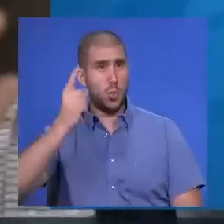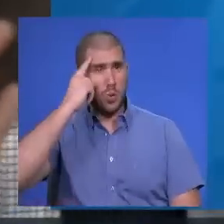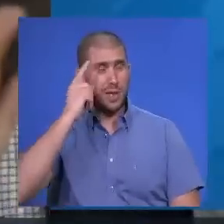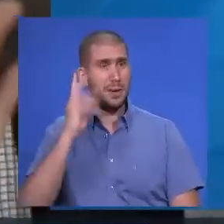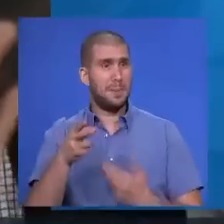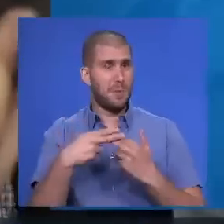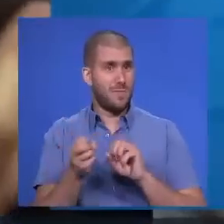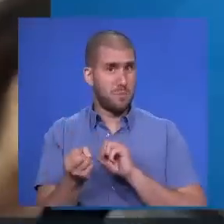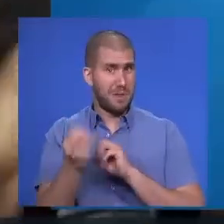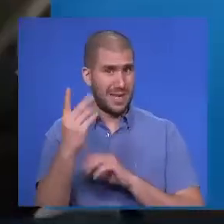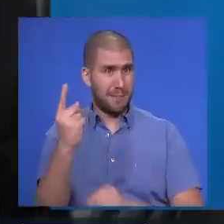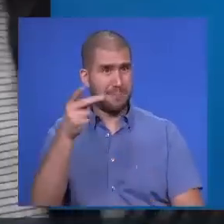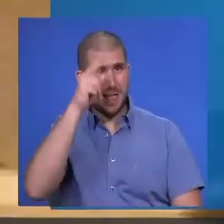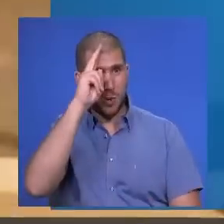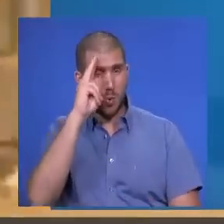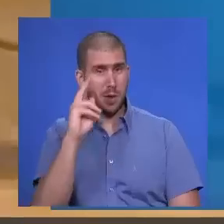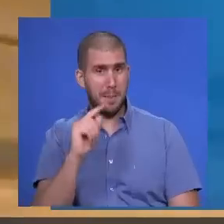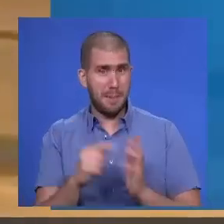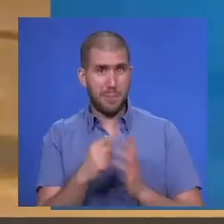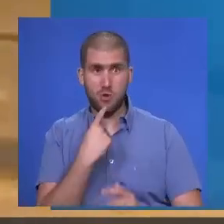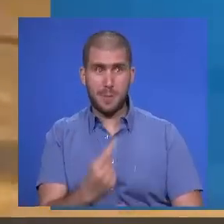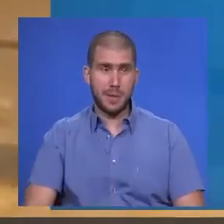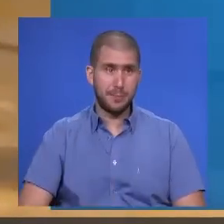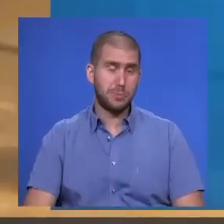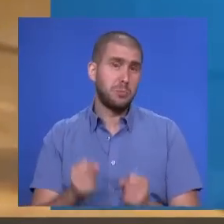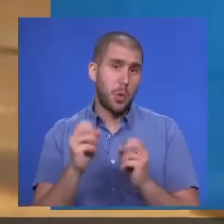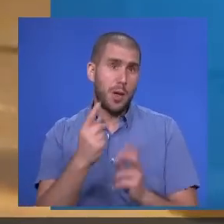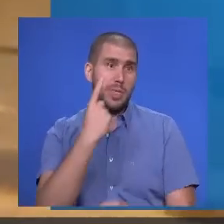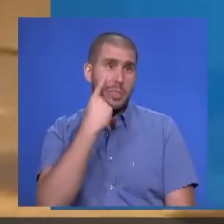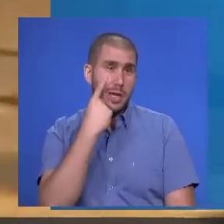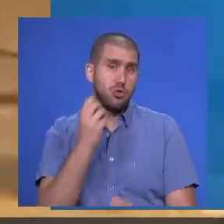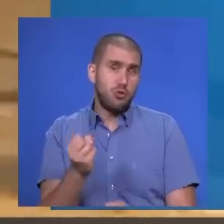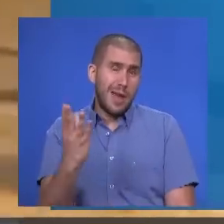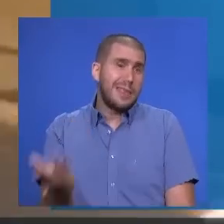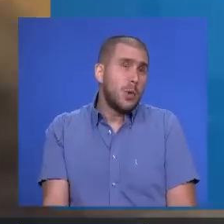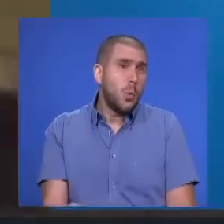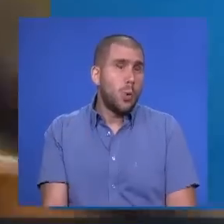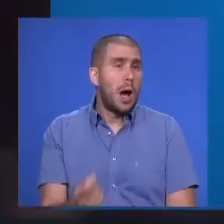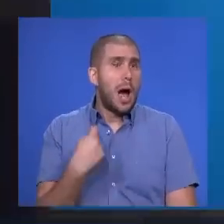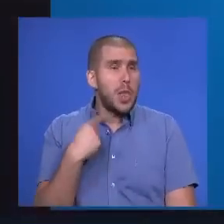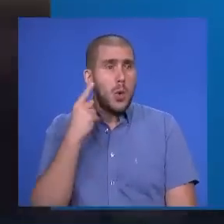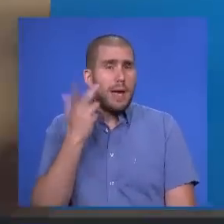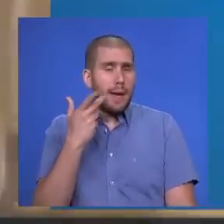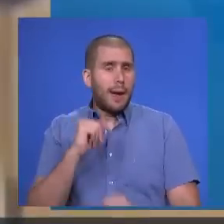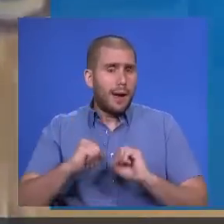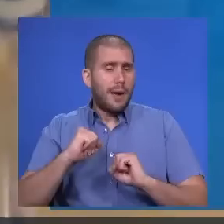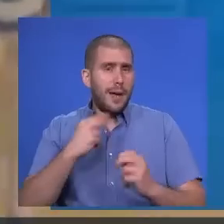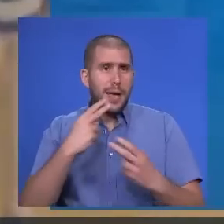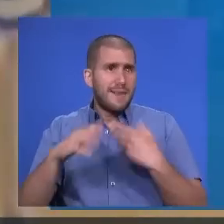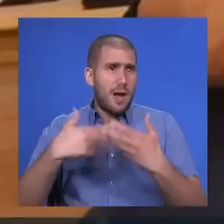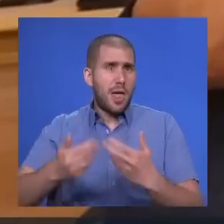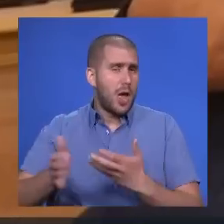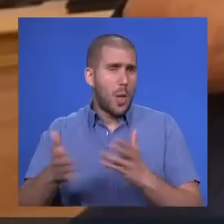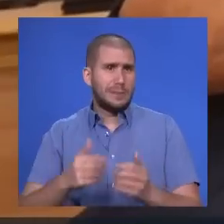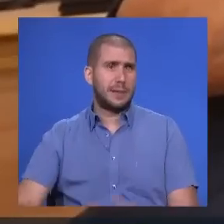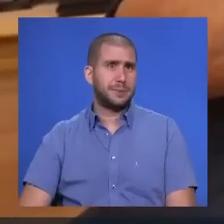שעומדים להדיח אותך מהליכוד בגלל המילים האלה. אוקיי, בואי נראה שידיחו אותי. אני יודע גם איך להתנהל הלאה, הכל